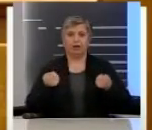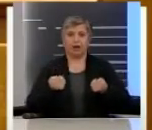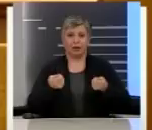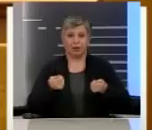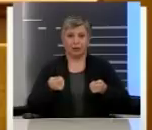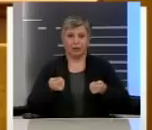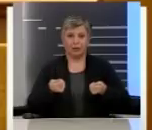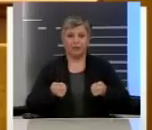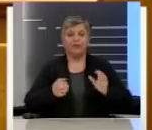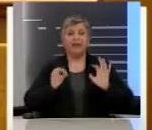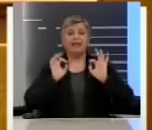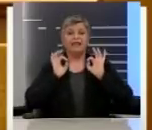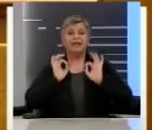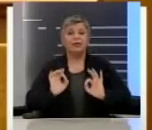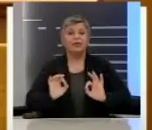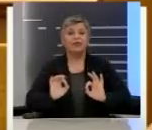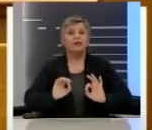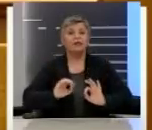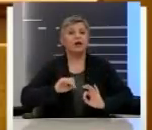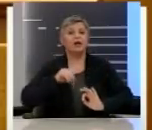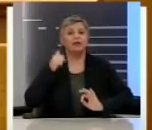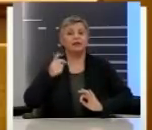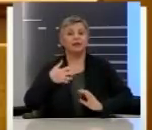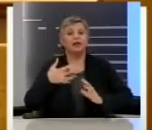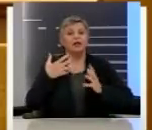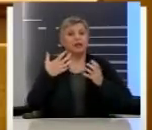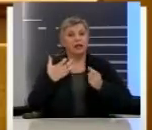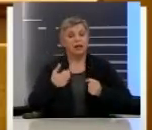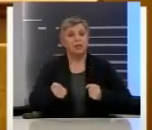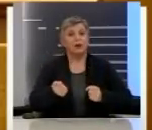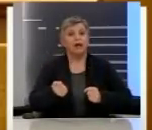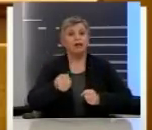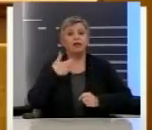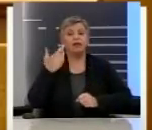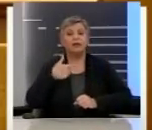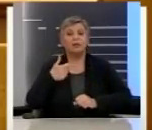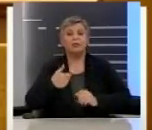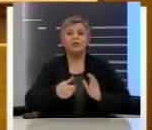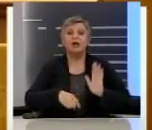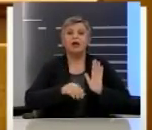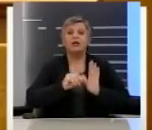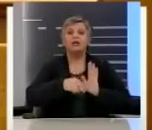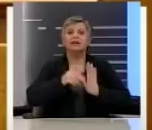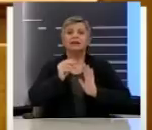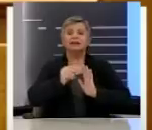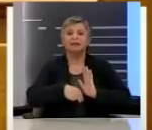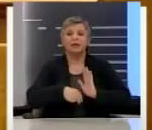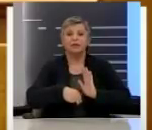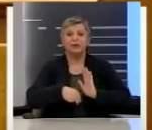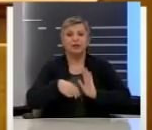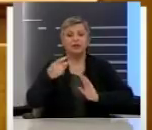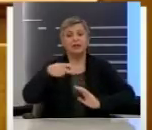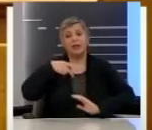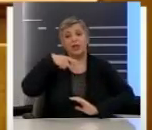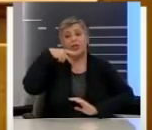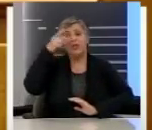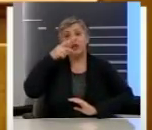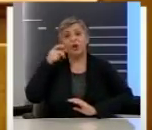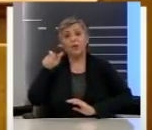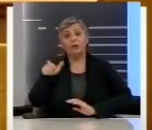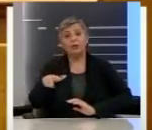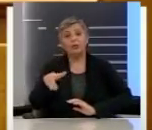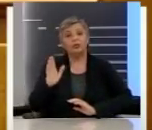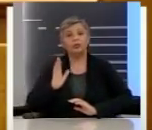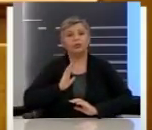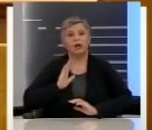της οικουμενικής διακήρυξης των δικαιωμάτων του ανθρώπου, το μεταπολεμικό συμβόλαιο ειρηνικής συνύπαρξης και